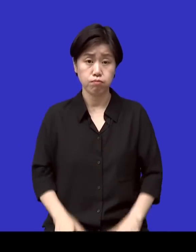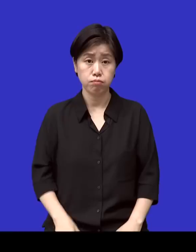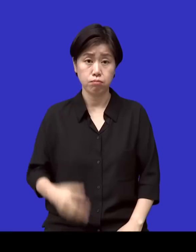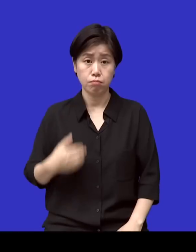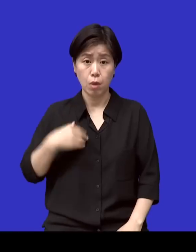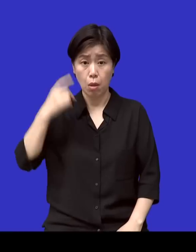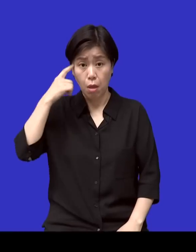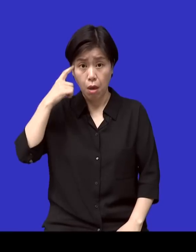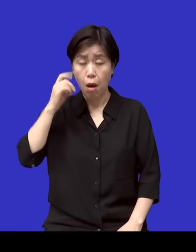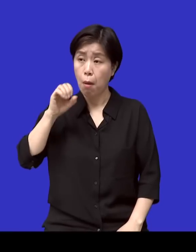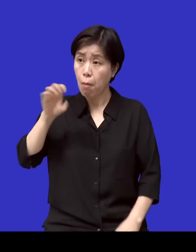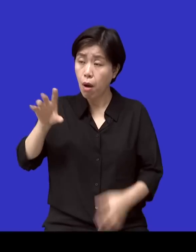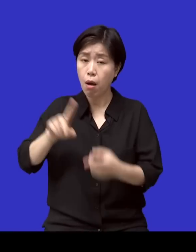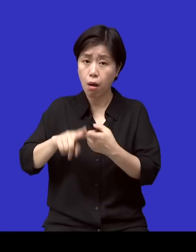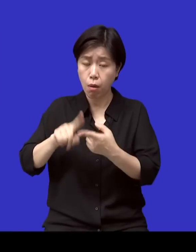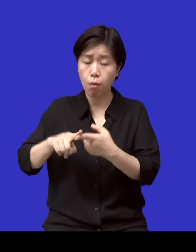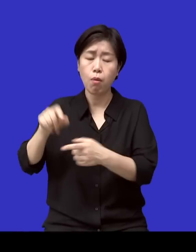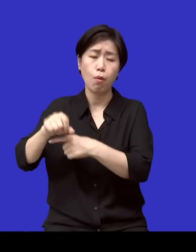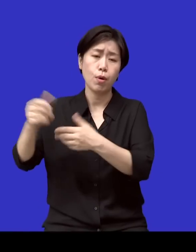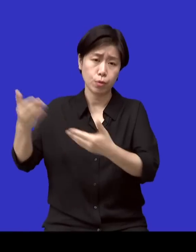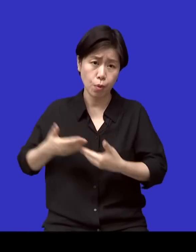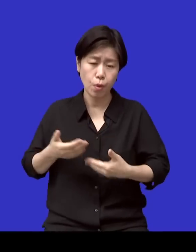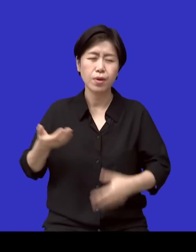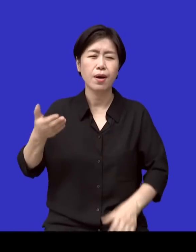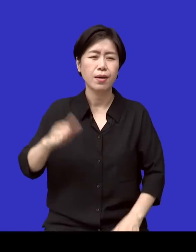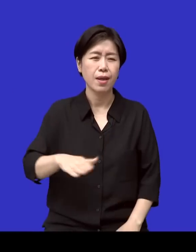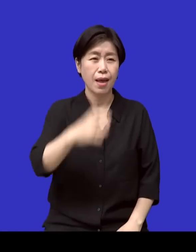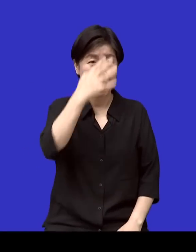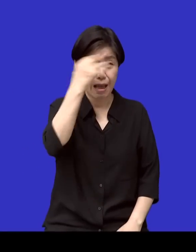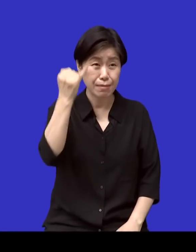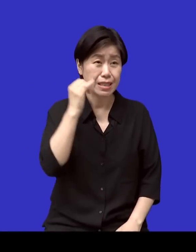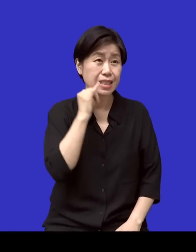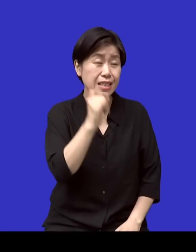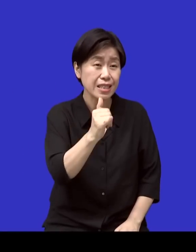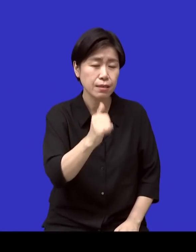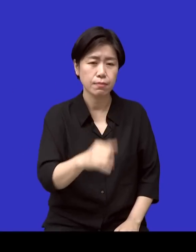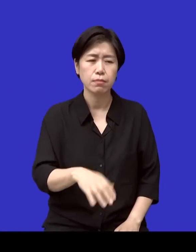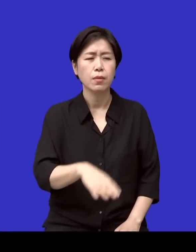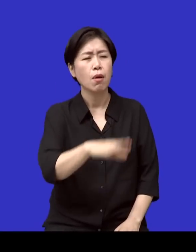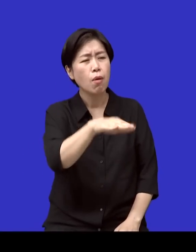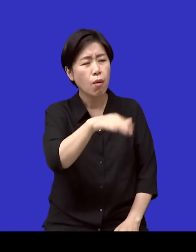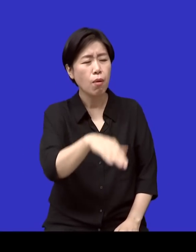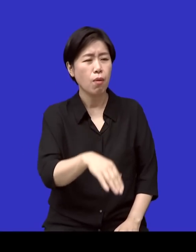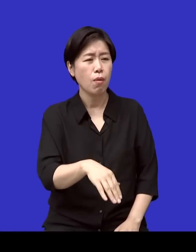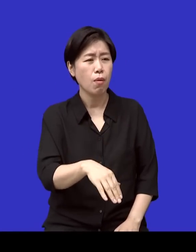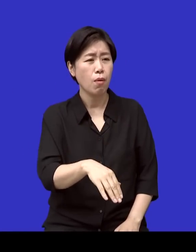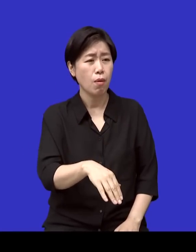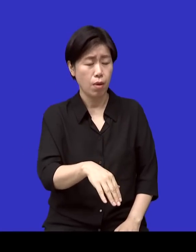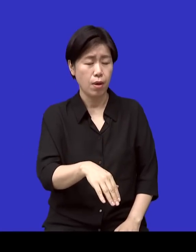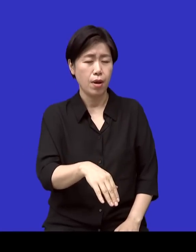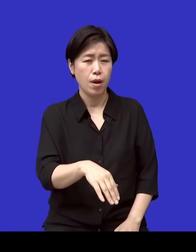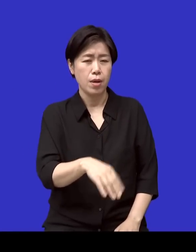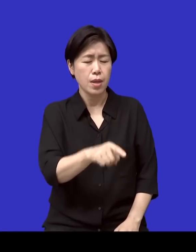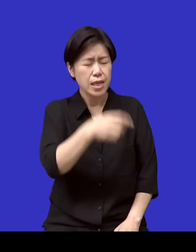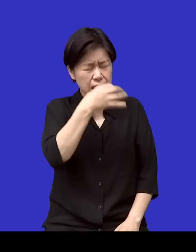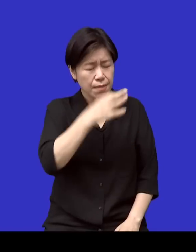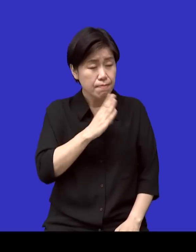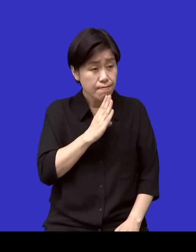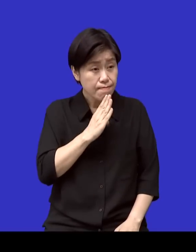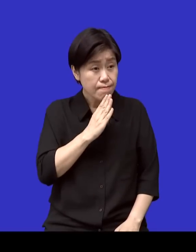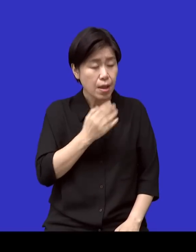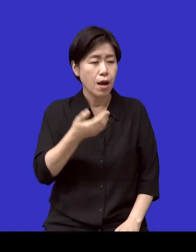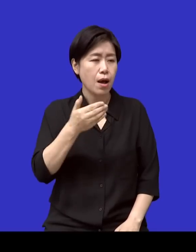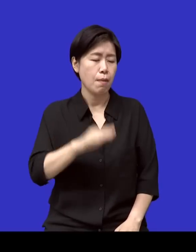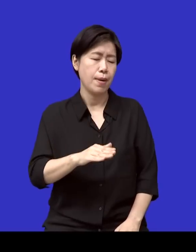다 따라주셨어요. 근데 할머니는 소희야 지금 좀 힘들지만 이 힘든 시기를 좀 버텨 나가보자. 말씀